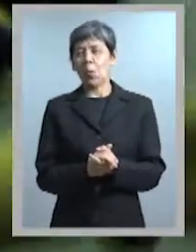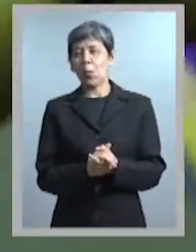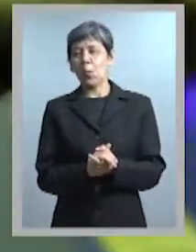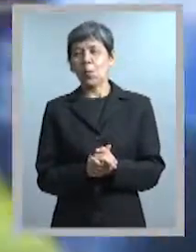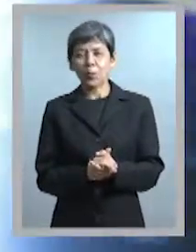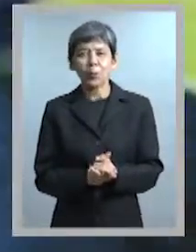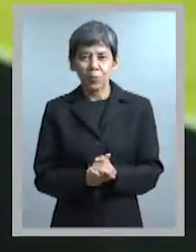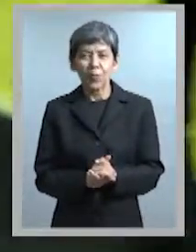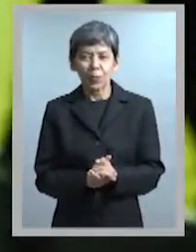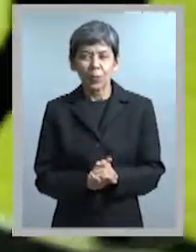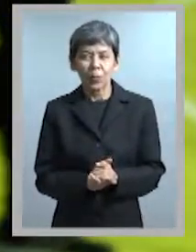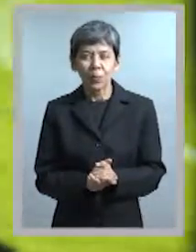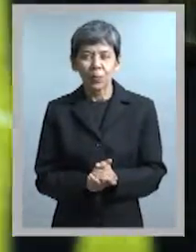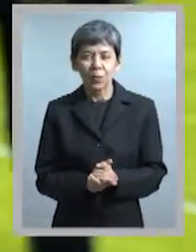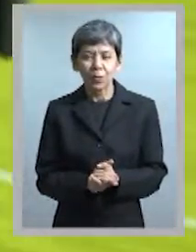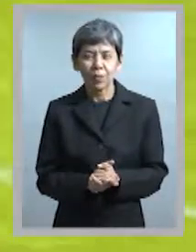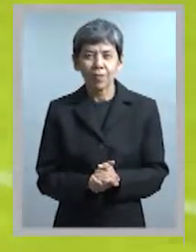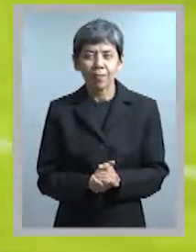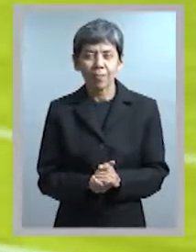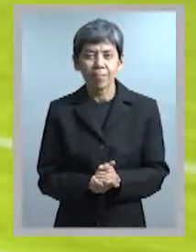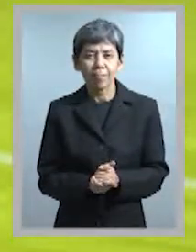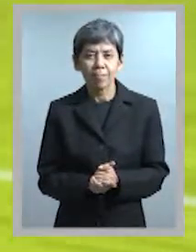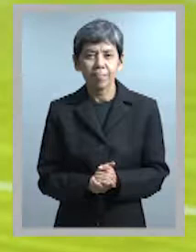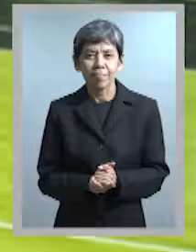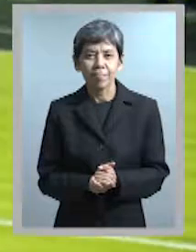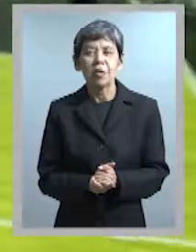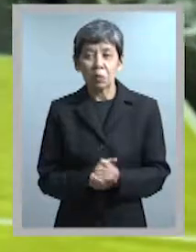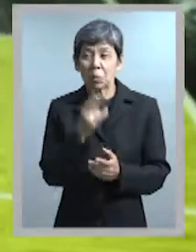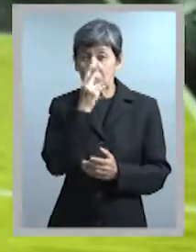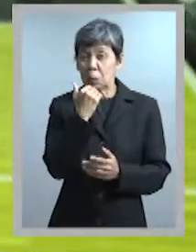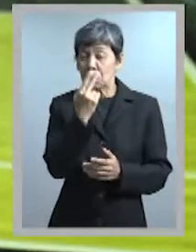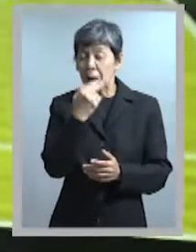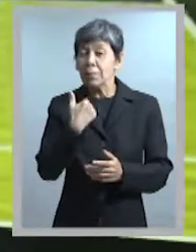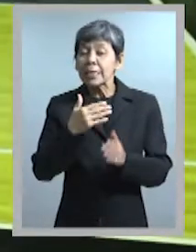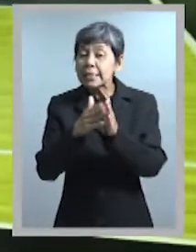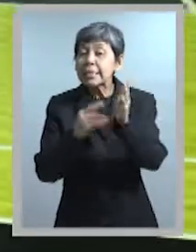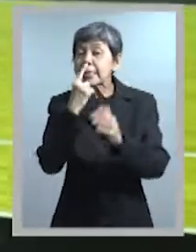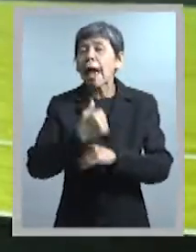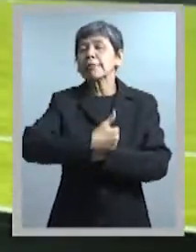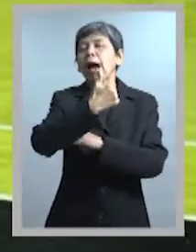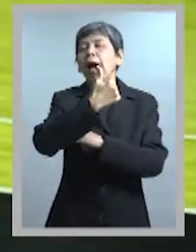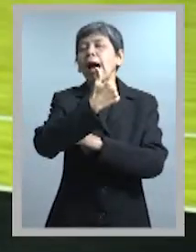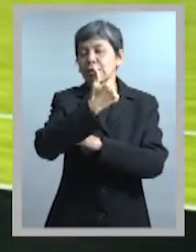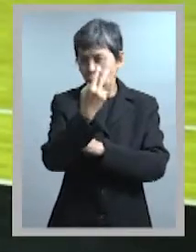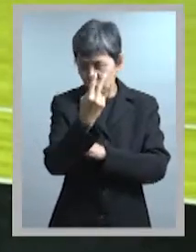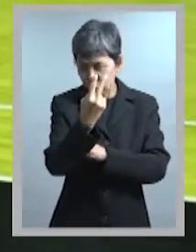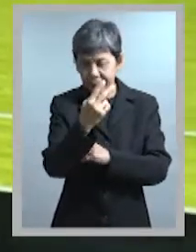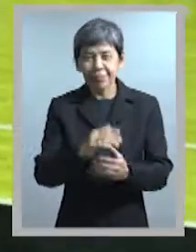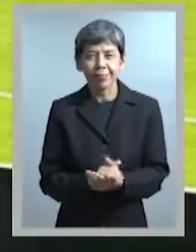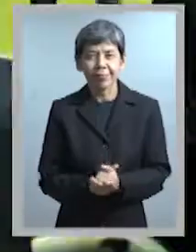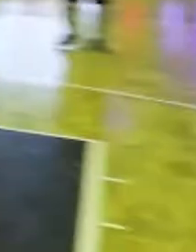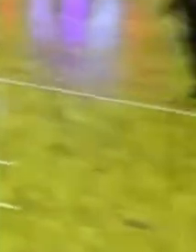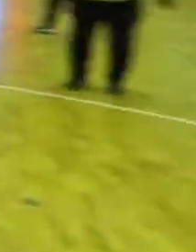นี่ฮะโอ้เรียบร้อยครับข้ามคาไปนิดเดียวเองนะฮะไม่ธรรมดาเมื่อกี้รู้สึกว่าสีแดงจะนำไปแล้ว2ลูก